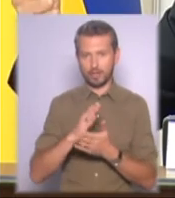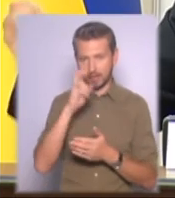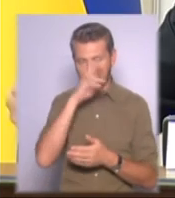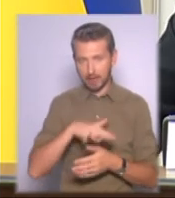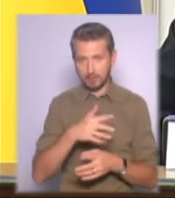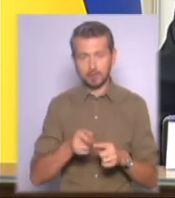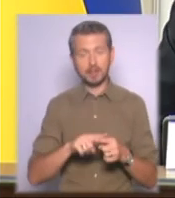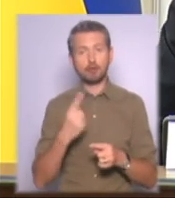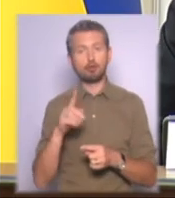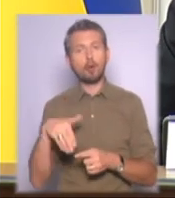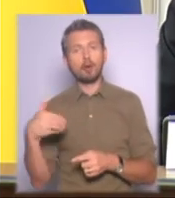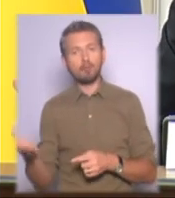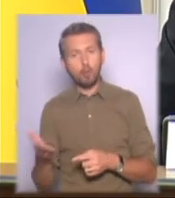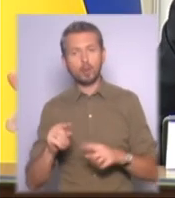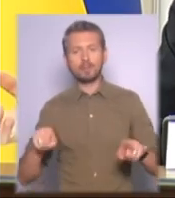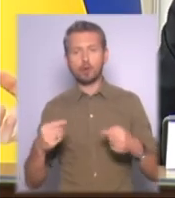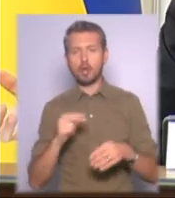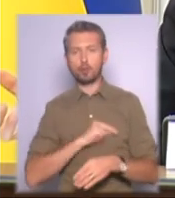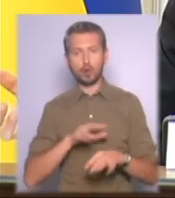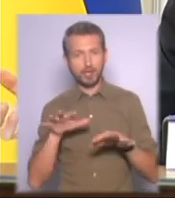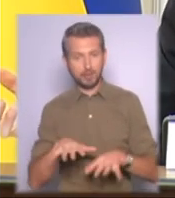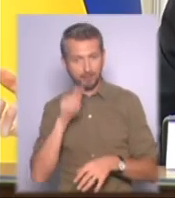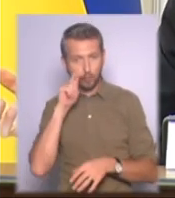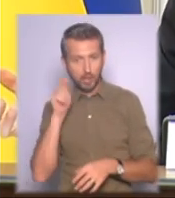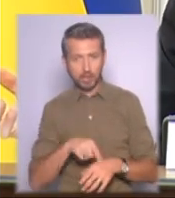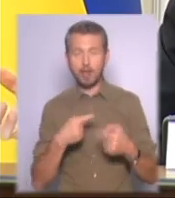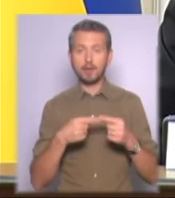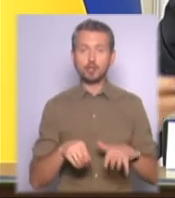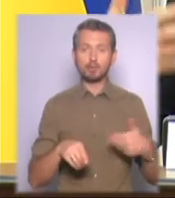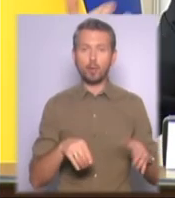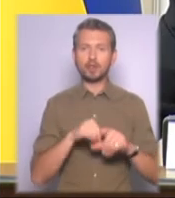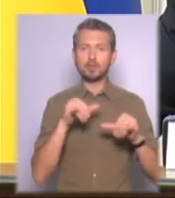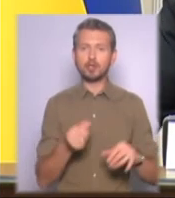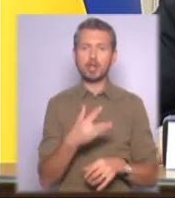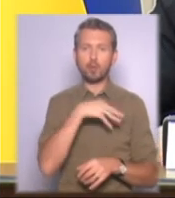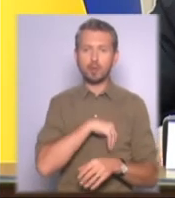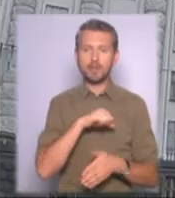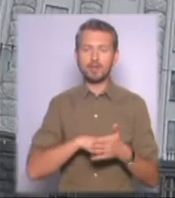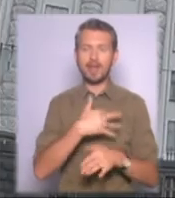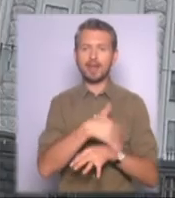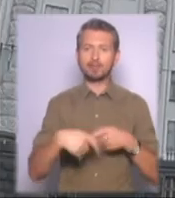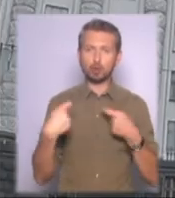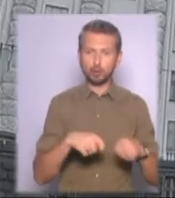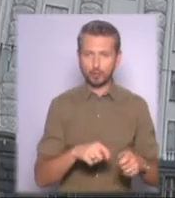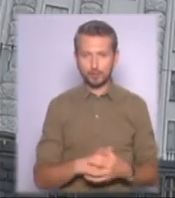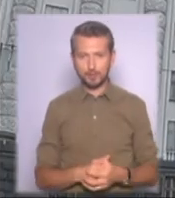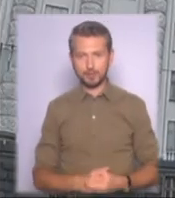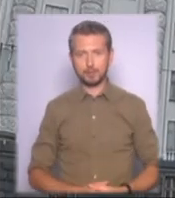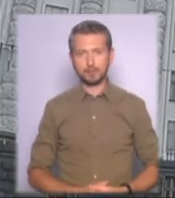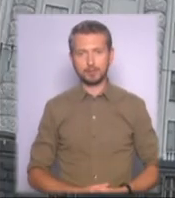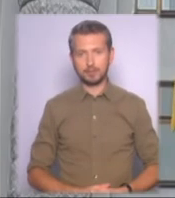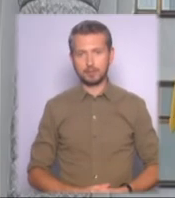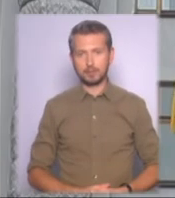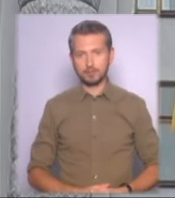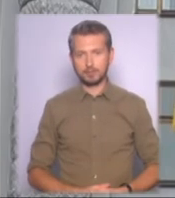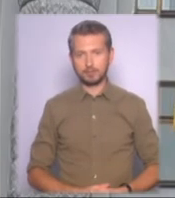боку, створення робочих місць в країні, а з іншого боку, це збільшення доходів від експорту уже переробленої продукції. Вероніка Сектим, Денис